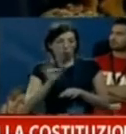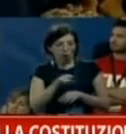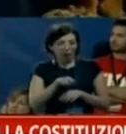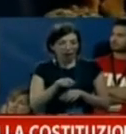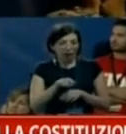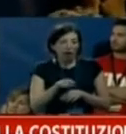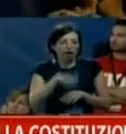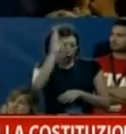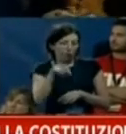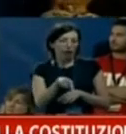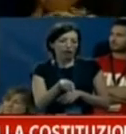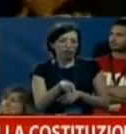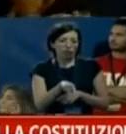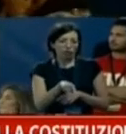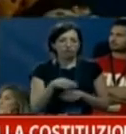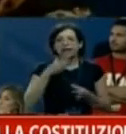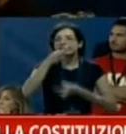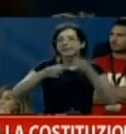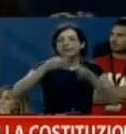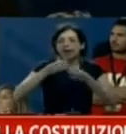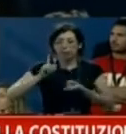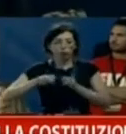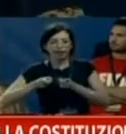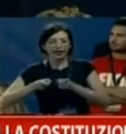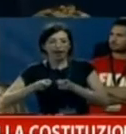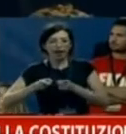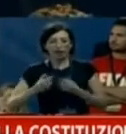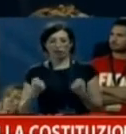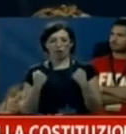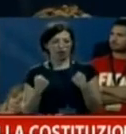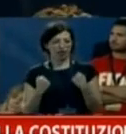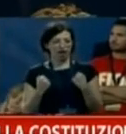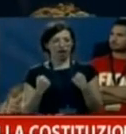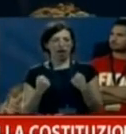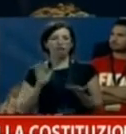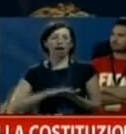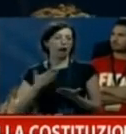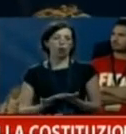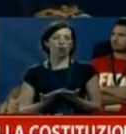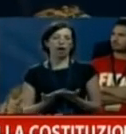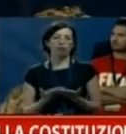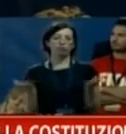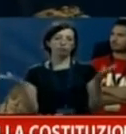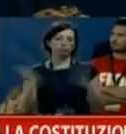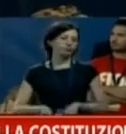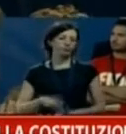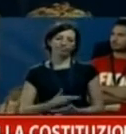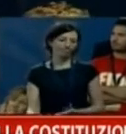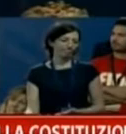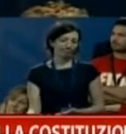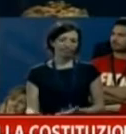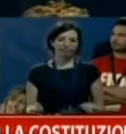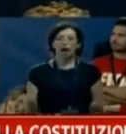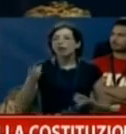È stata perduta la forza e la virtù della politica, che deve essere capacità di visione. Questa è una politica